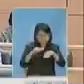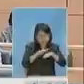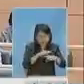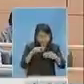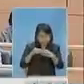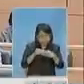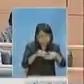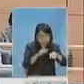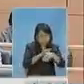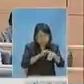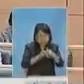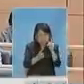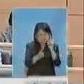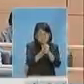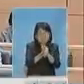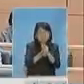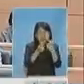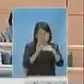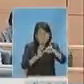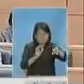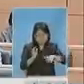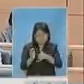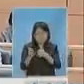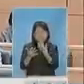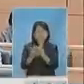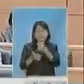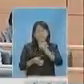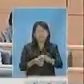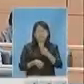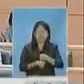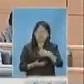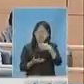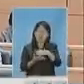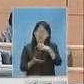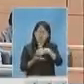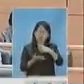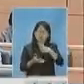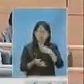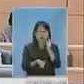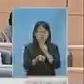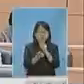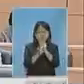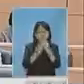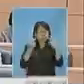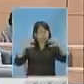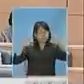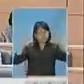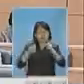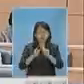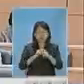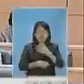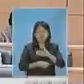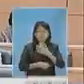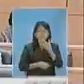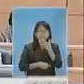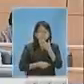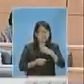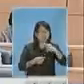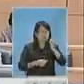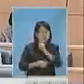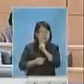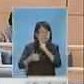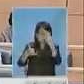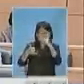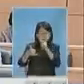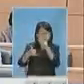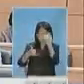กลับเข้ามาแมนเดล่ามาเล่าให้เพื่อนฟังว่าฉันออกไปเจรจากับรัฐบาลเพื่อนของแมนเดล่าโวยวายทุกคนไม่มีใครเห็นด้วยไม่มี